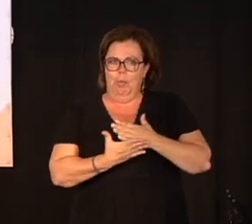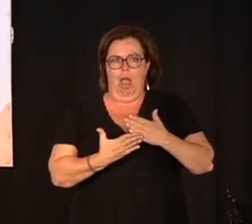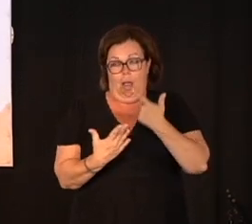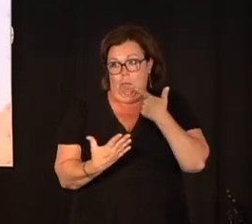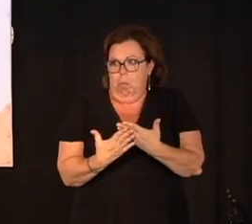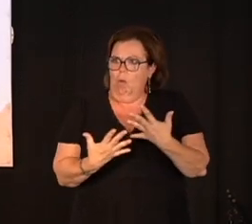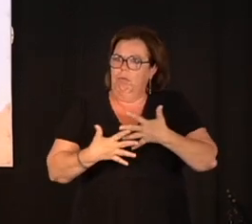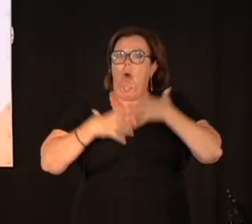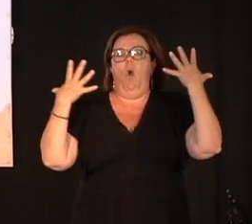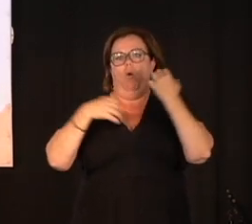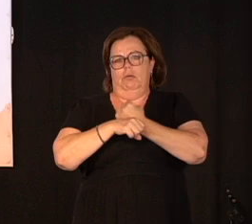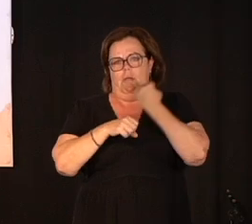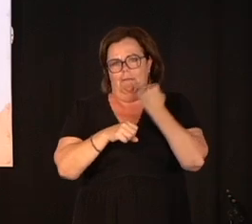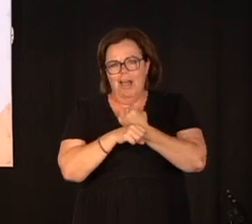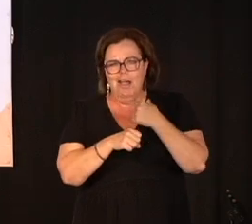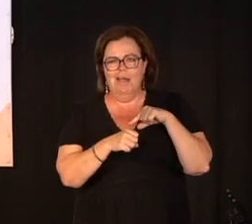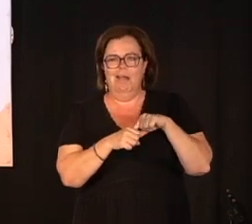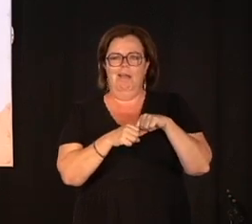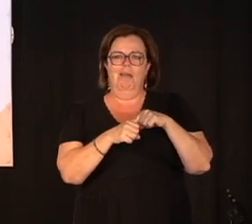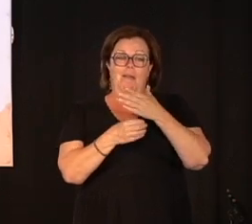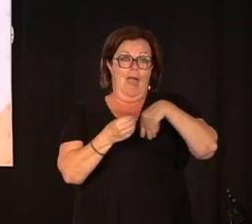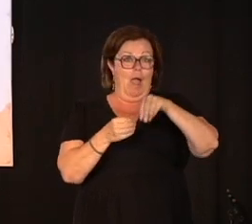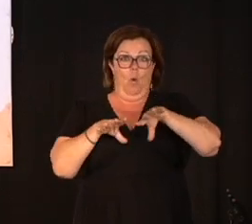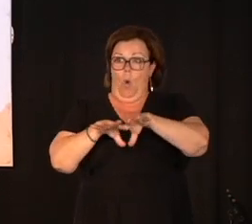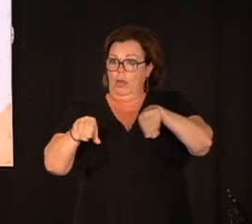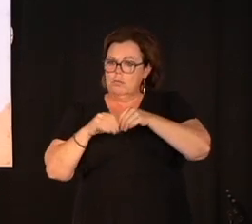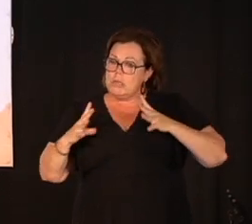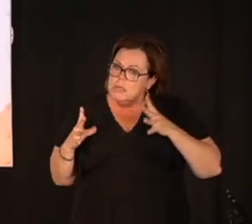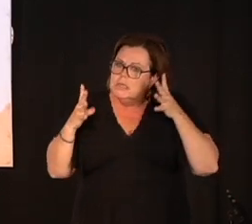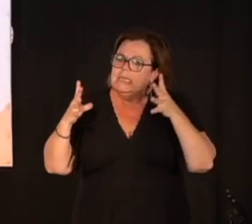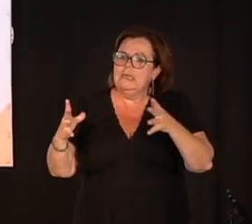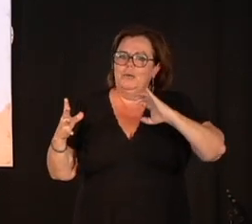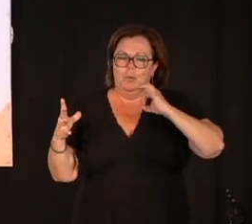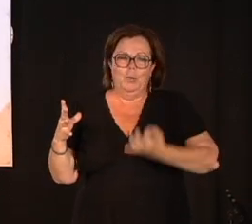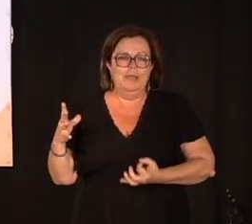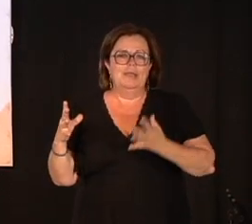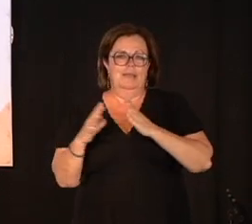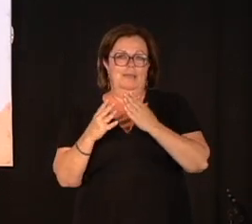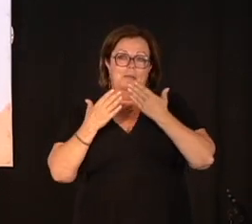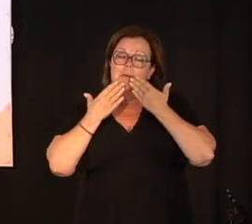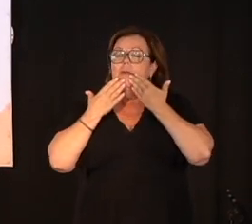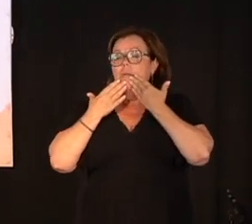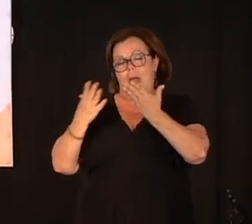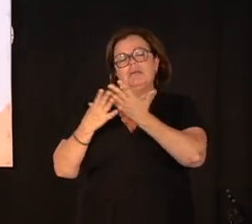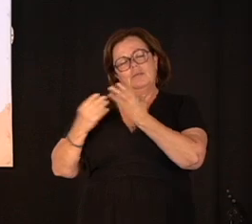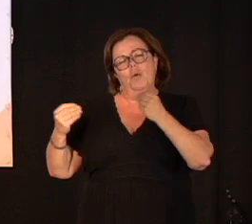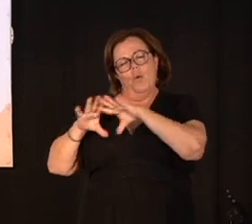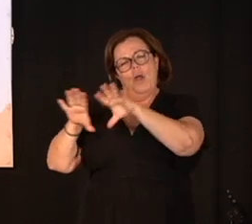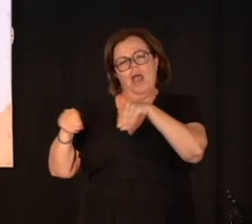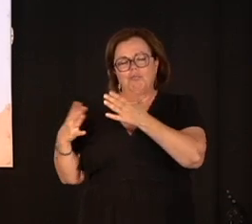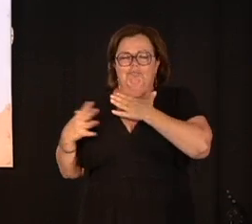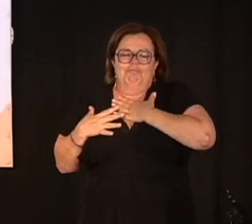travail colossal et c'est un travail qui occupe énormément les équipes. Et je les remercie extrêmement